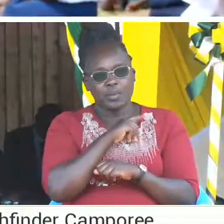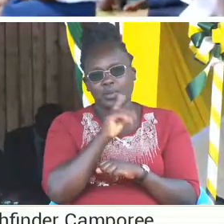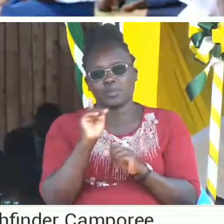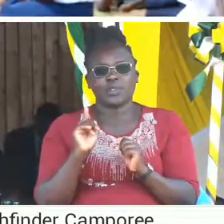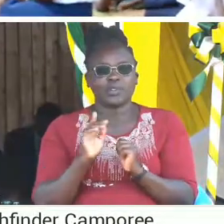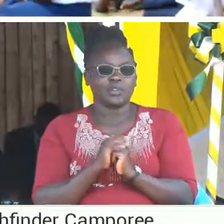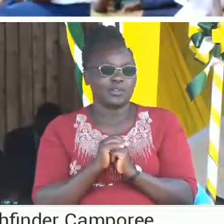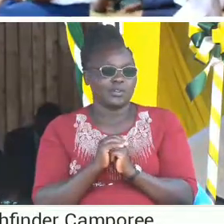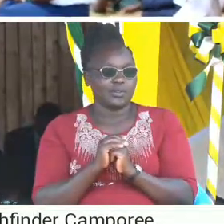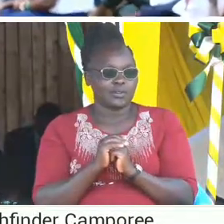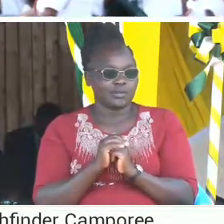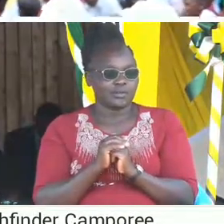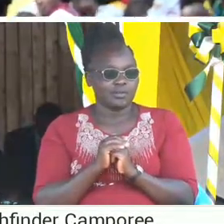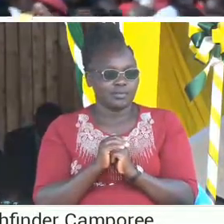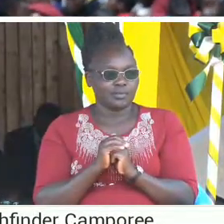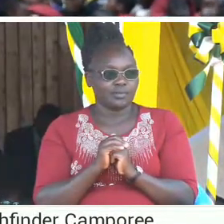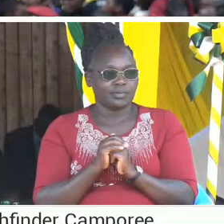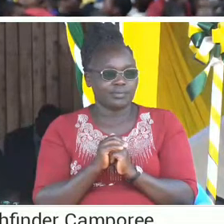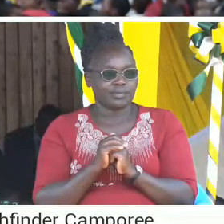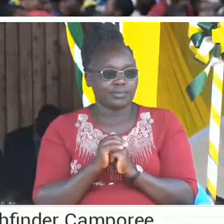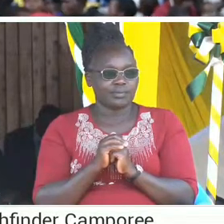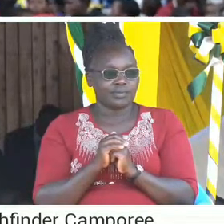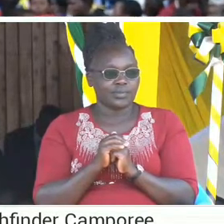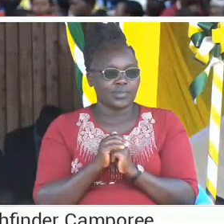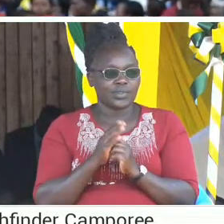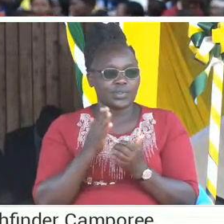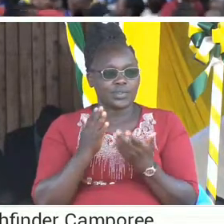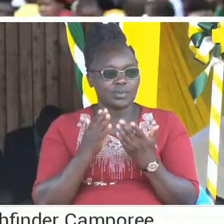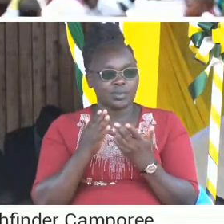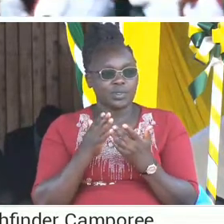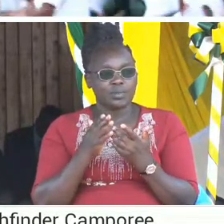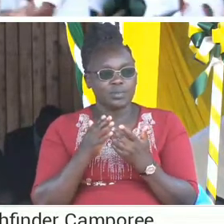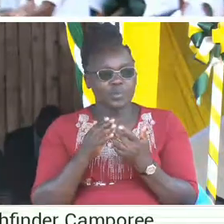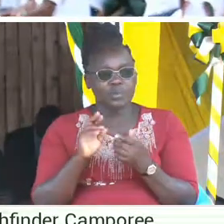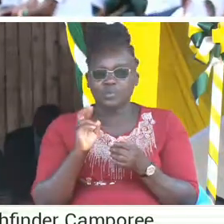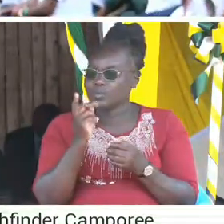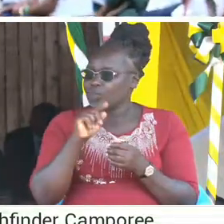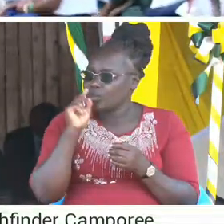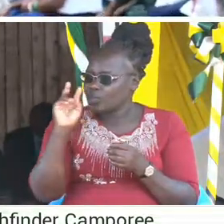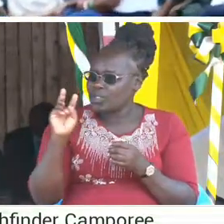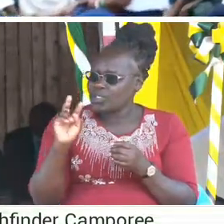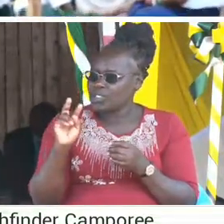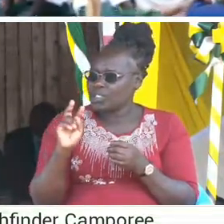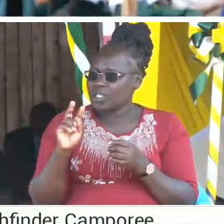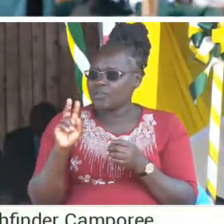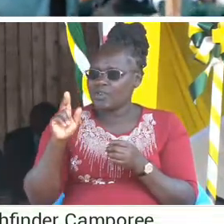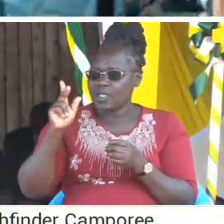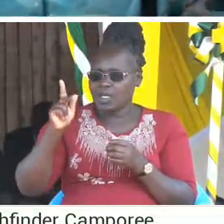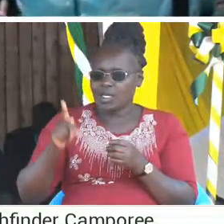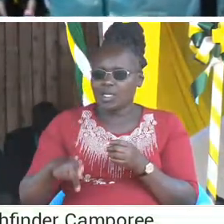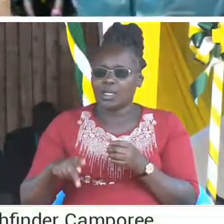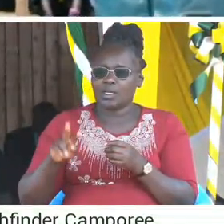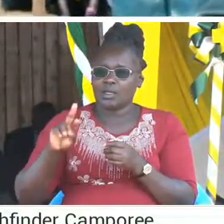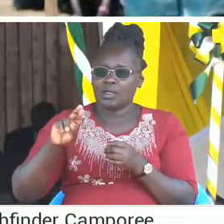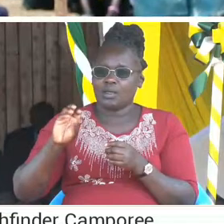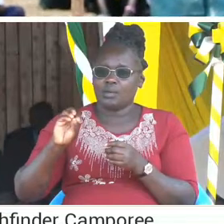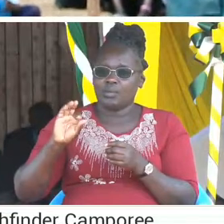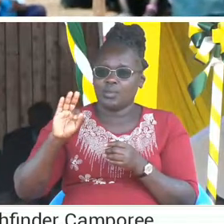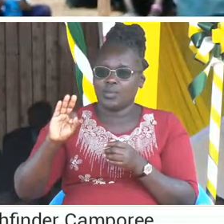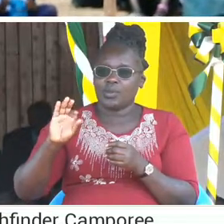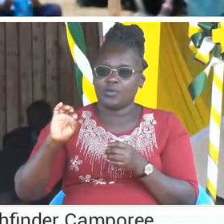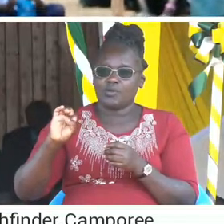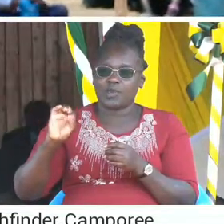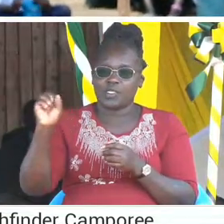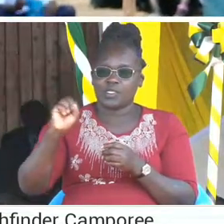ujuzi kuhusu field nyingine. Utakuta profesa anatoka anaenda kusoma degree nyingine kabisa tofauti na taaluma